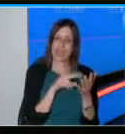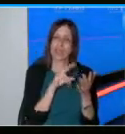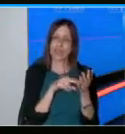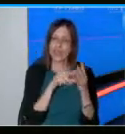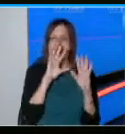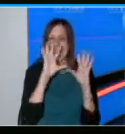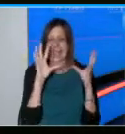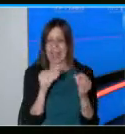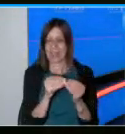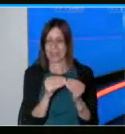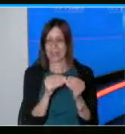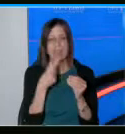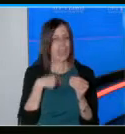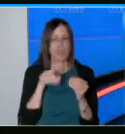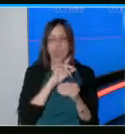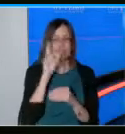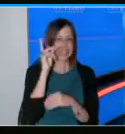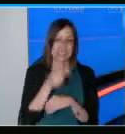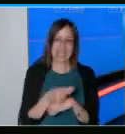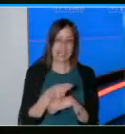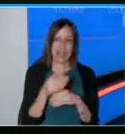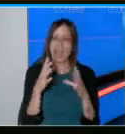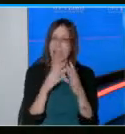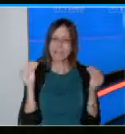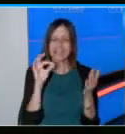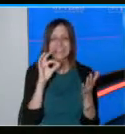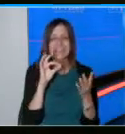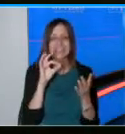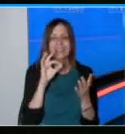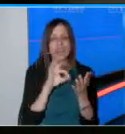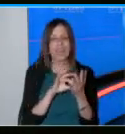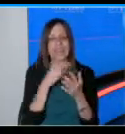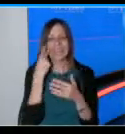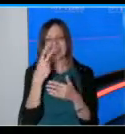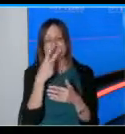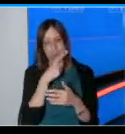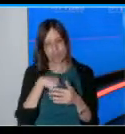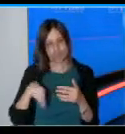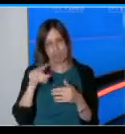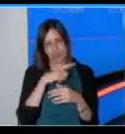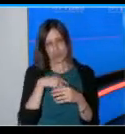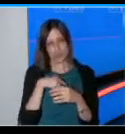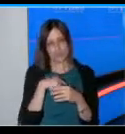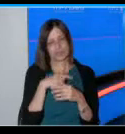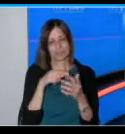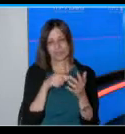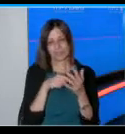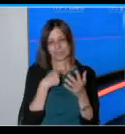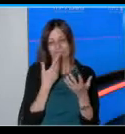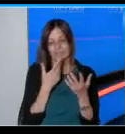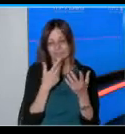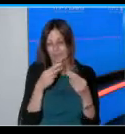התמונה הכללית, אנחנו לא צריכים לאבד את נקודת ההסתכלות שלנו, כי אנחנו כפסע